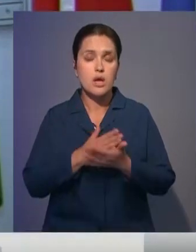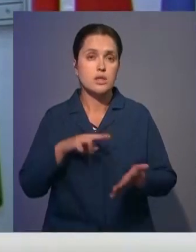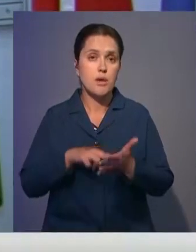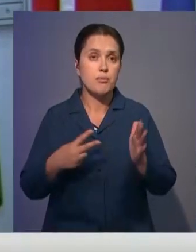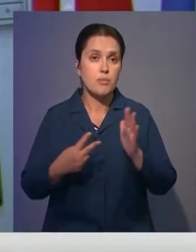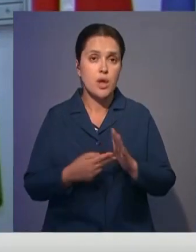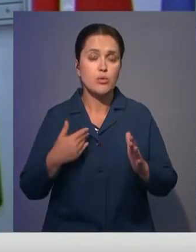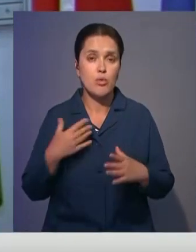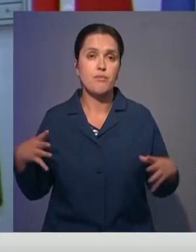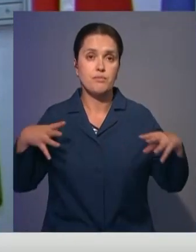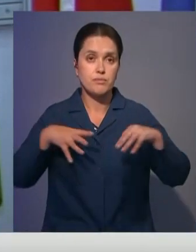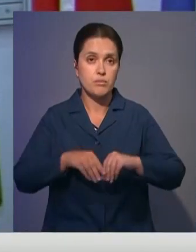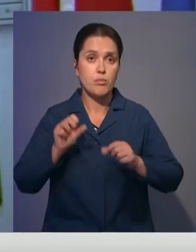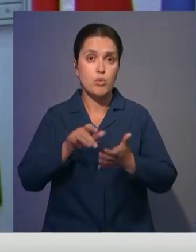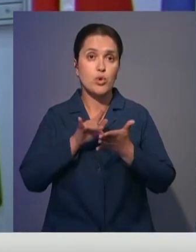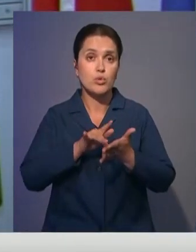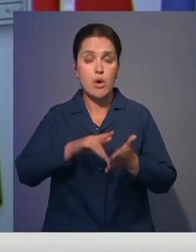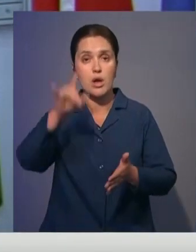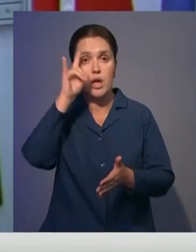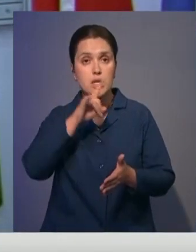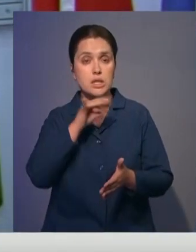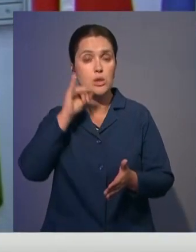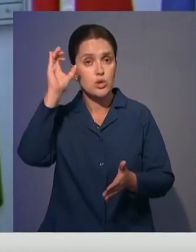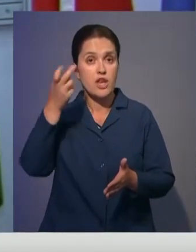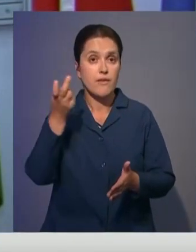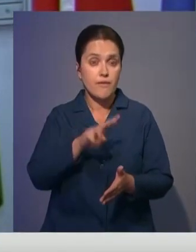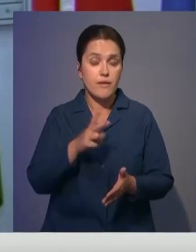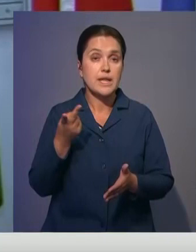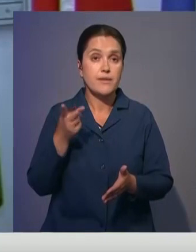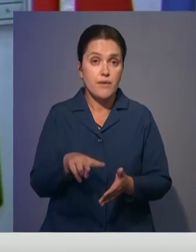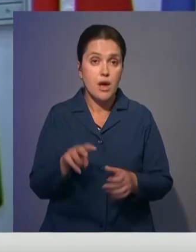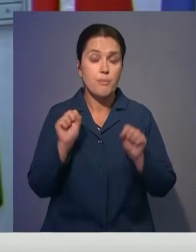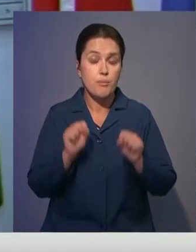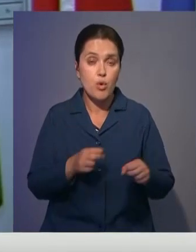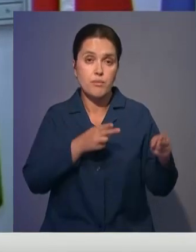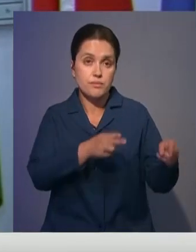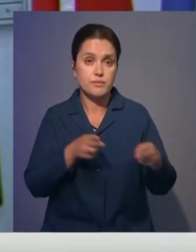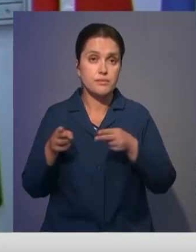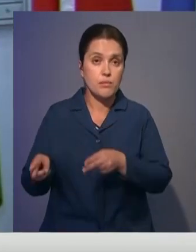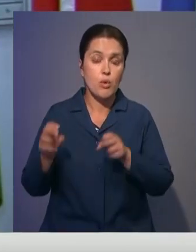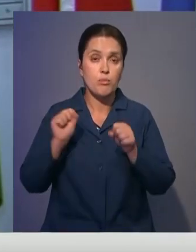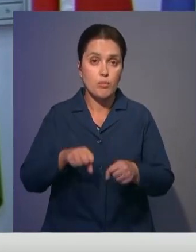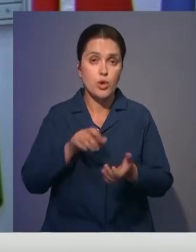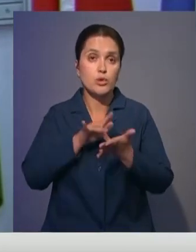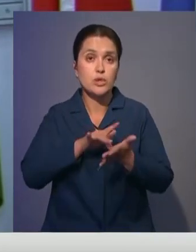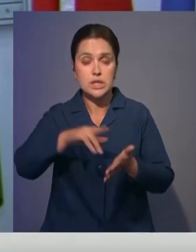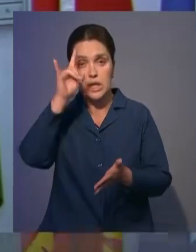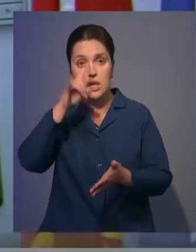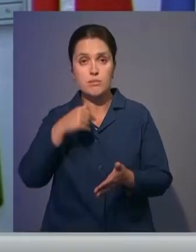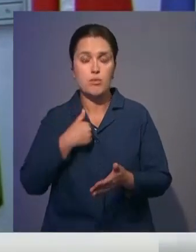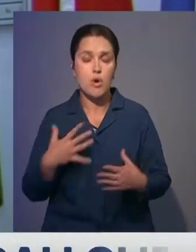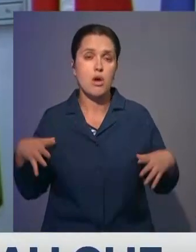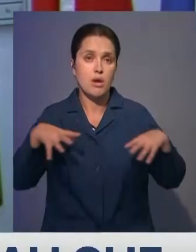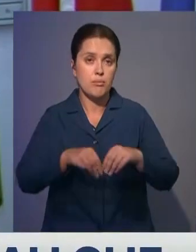комбинированный туризм. Что нет в Казахстане, есть в Узбекистане. Что нет в Узбекистане, есть в Казахстане. Вот мы хотим объединить наши усилия,